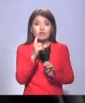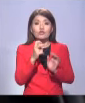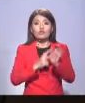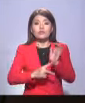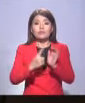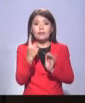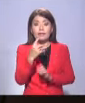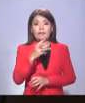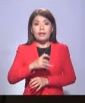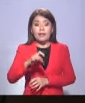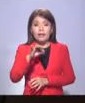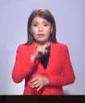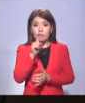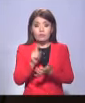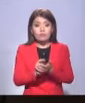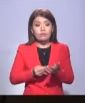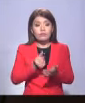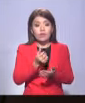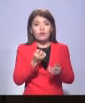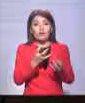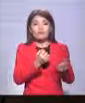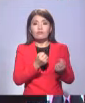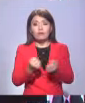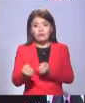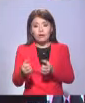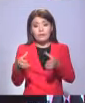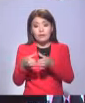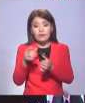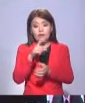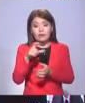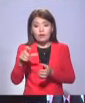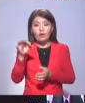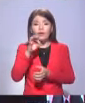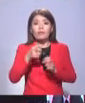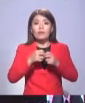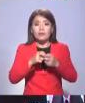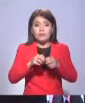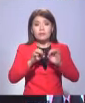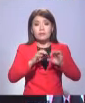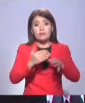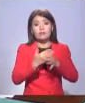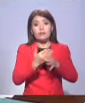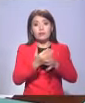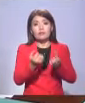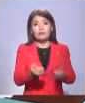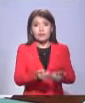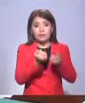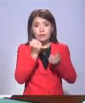миллиард теңге беруі тиіс еді, бірақ кешіктіріліп жатқан көрінеді. Партия мүшелері осы түйткілдерді тарқатуға қол ұшын береміз дейді.